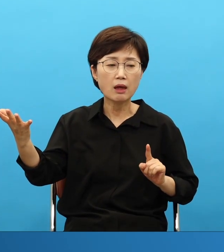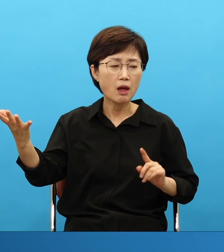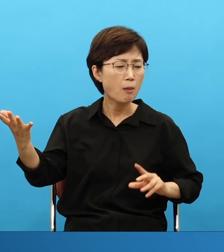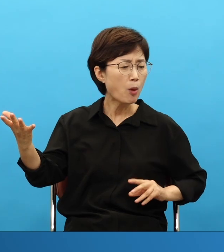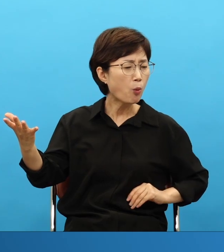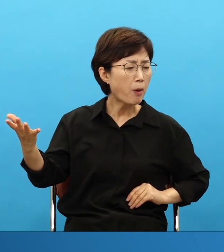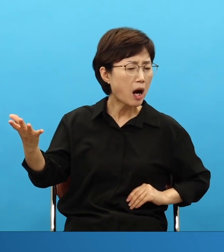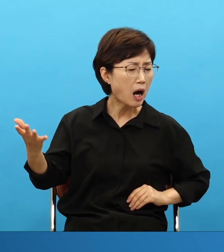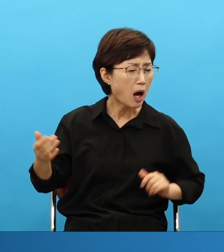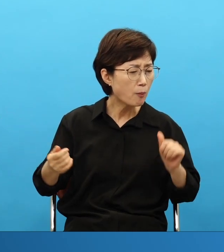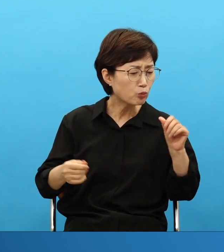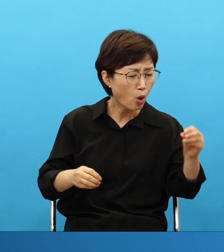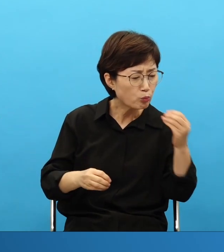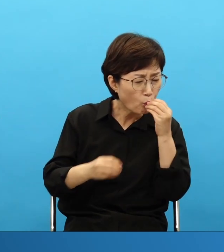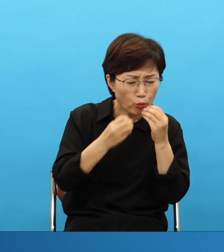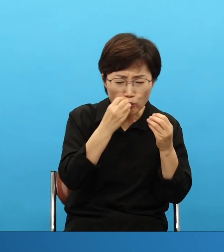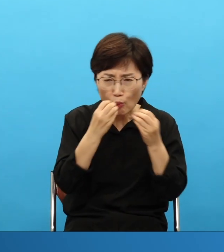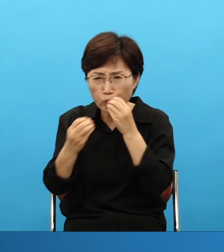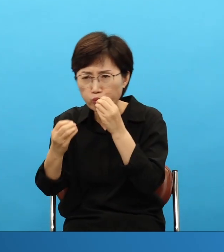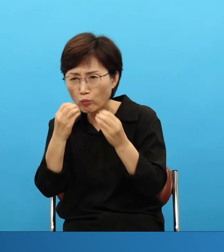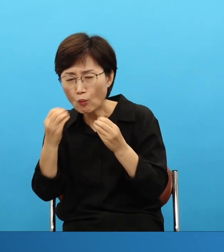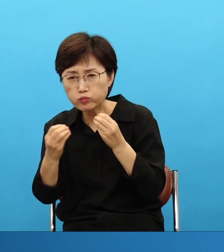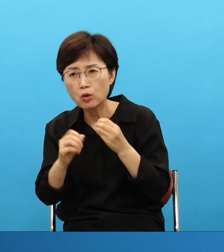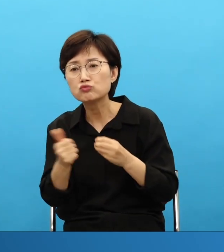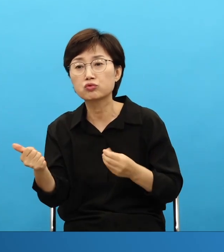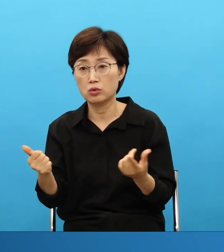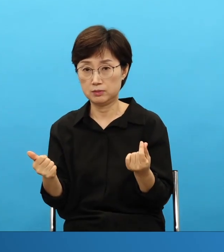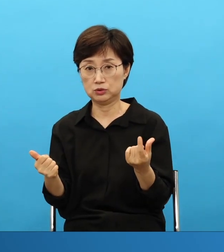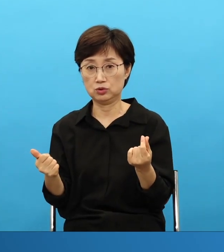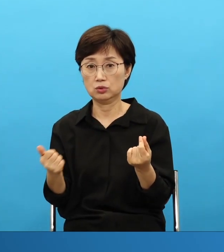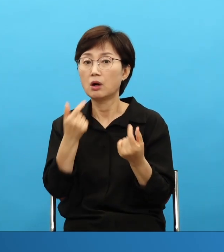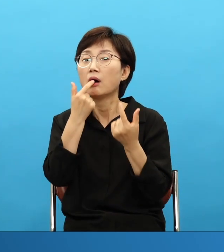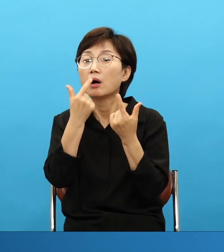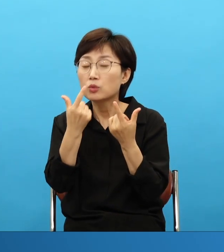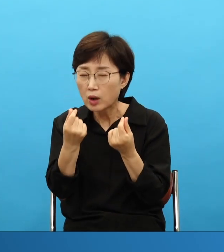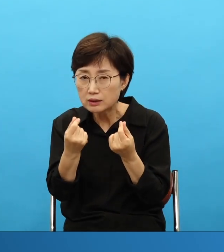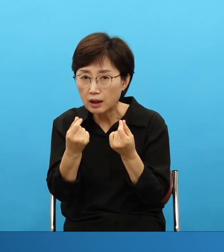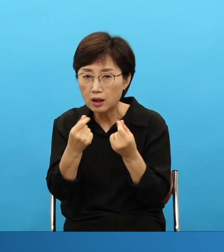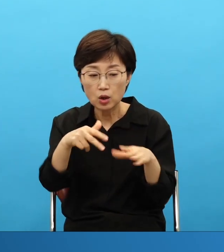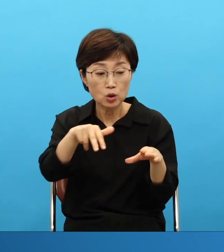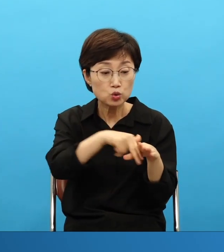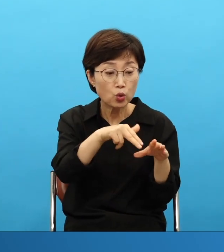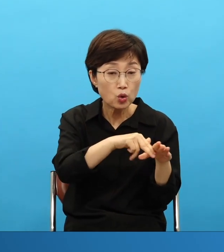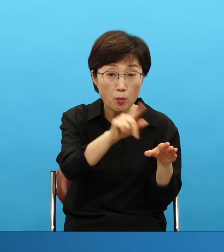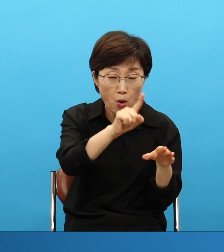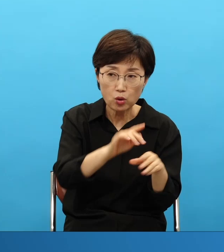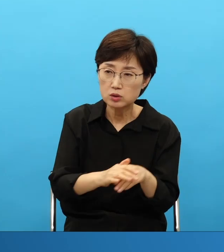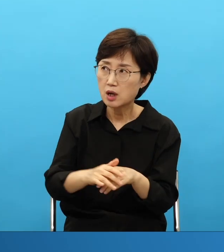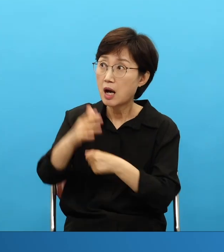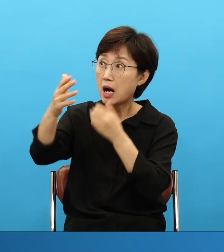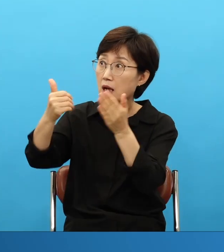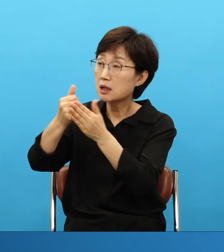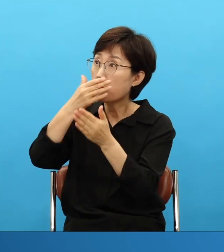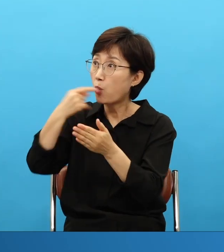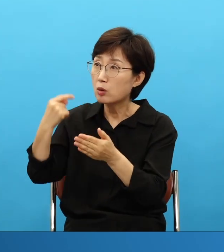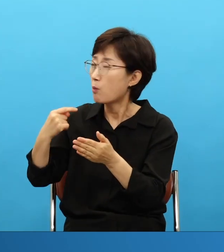빨아요 그게 종교입니다 만들어서 막 잘하고요지가 만들어